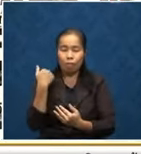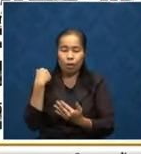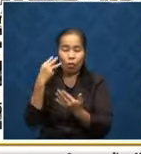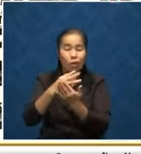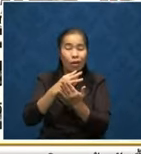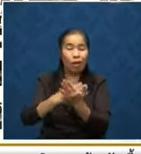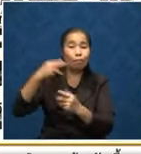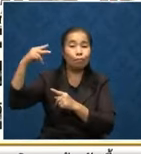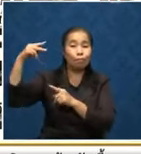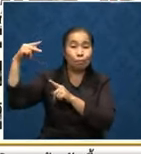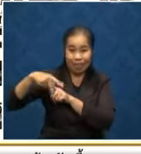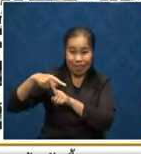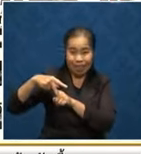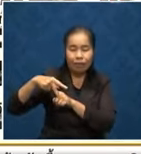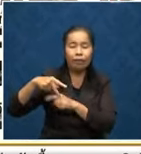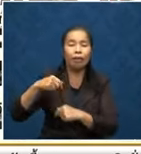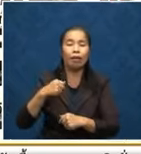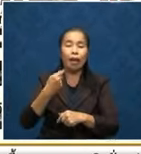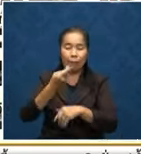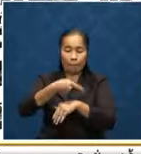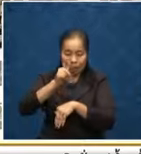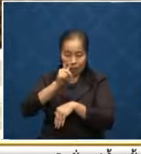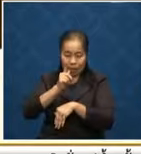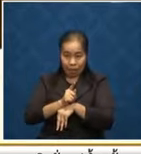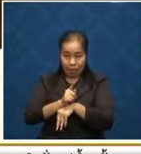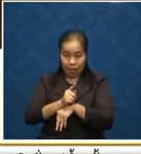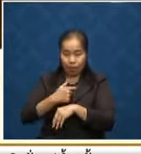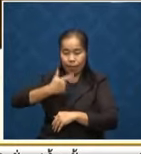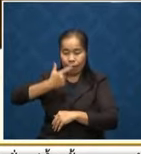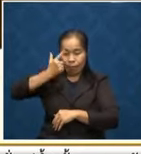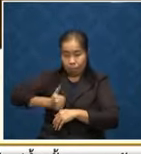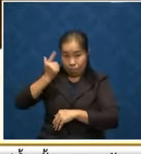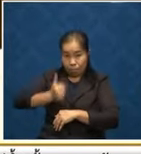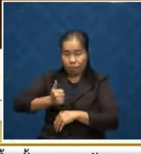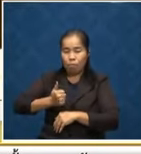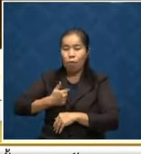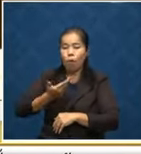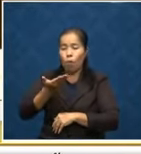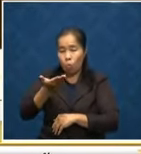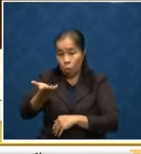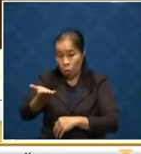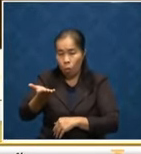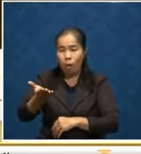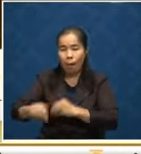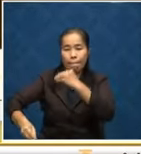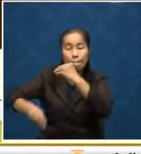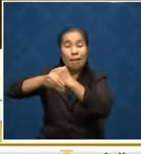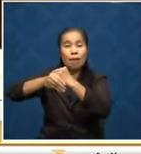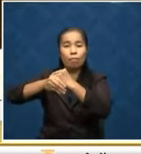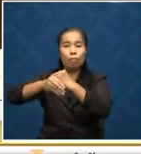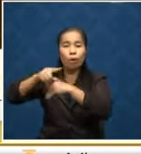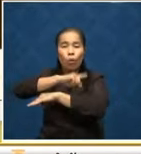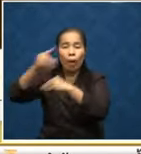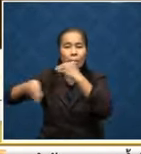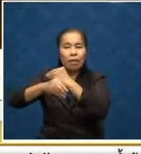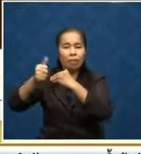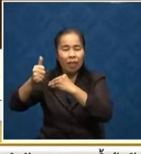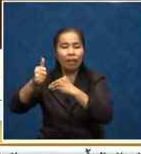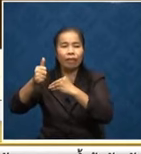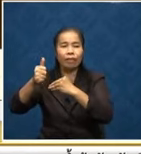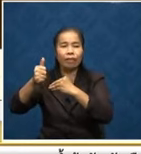ำเป็นเร่งด่วนท่านประธานสภาก็จะกำหนดเพิ่มเติมได้มันก็อยู่ในประเด็นนี้นะ